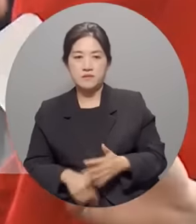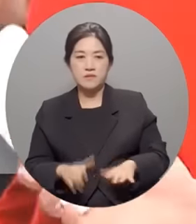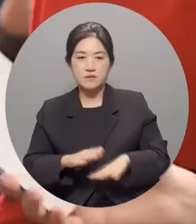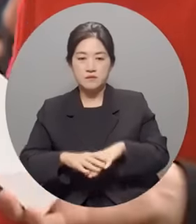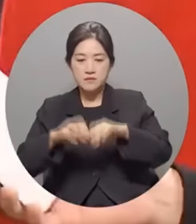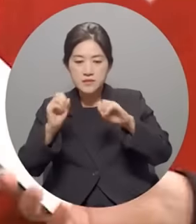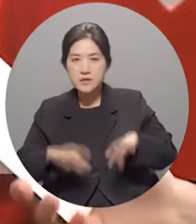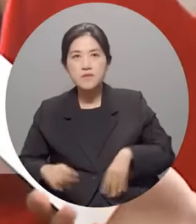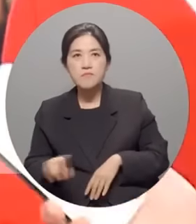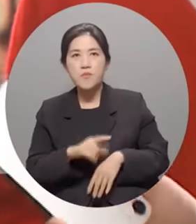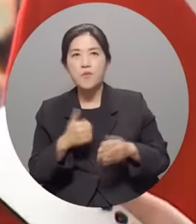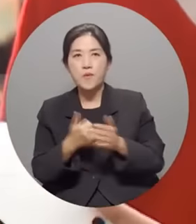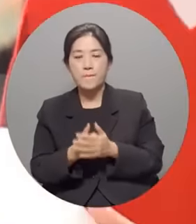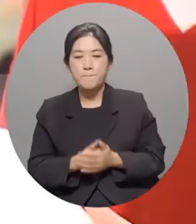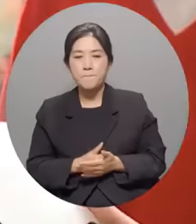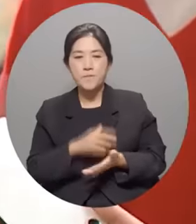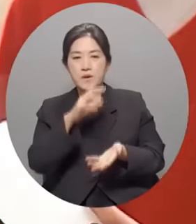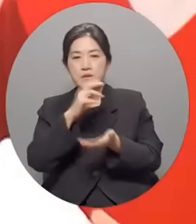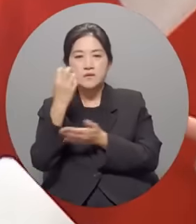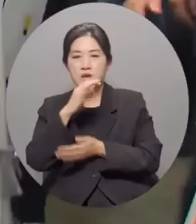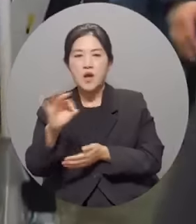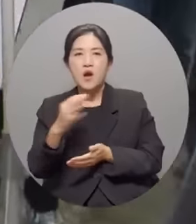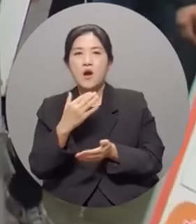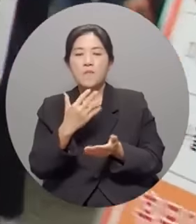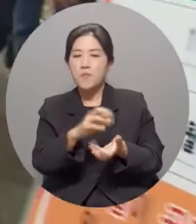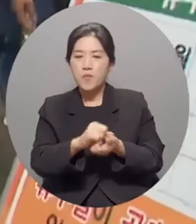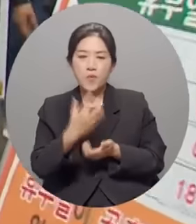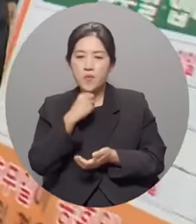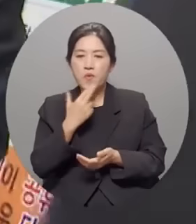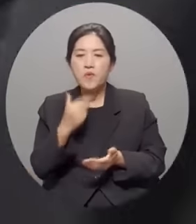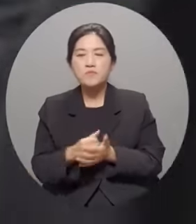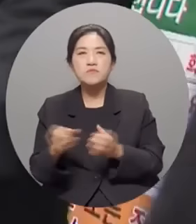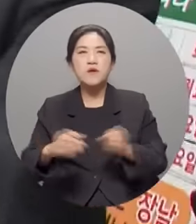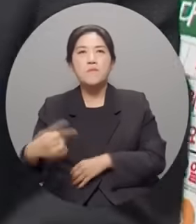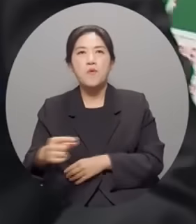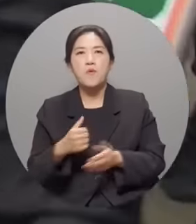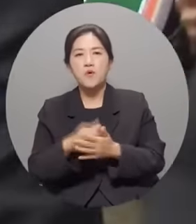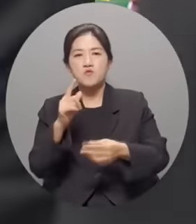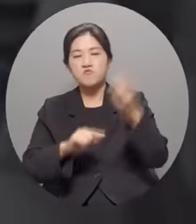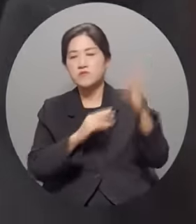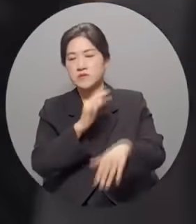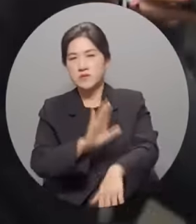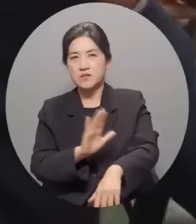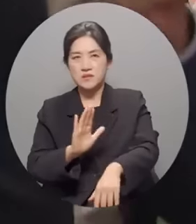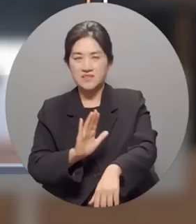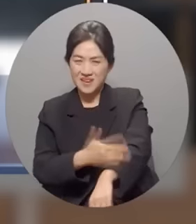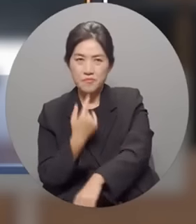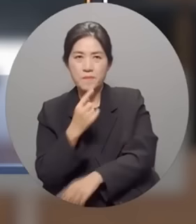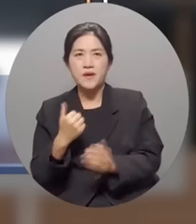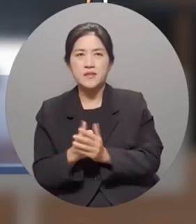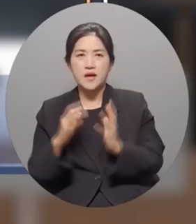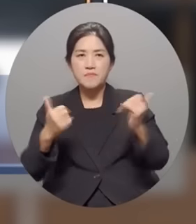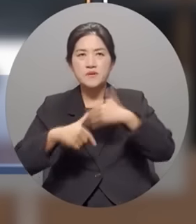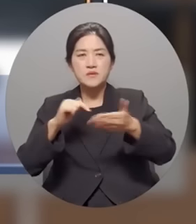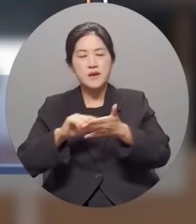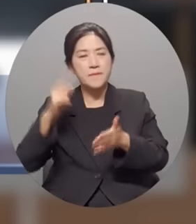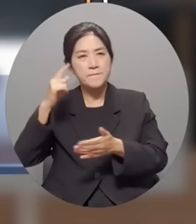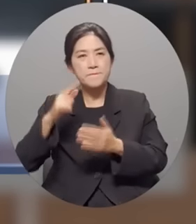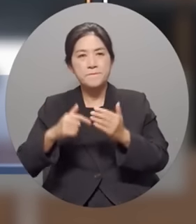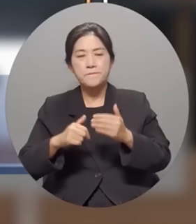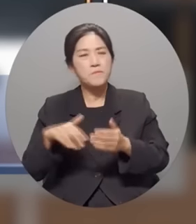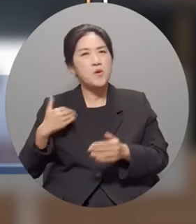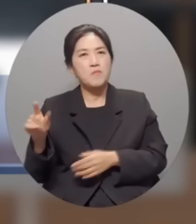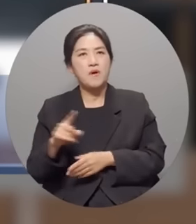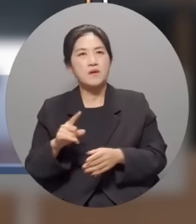윤 대통령에게 돌리며 집중 포화에 나섰습니다 아예 민심을 모른다는 겁니다 인식의 차이 때문에 어제는 그 부분에